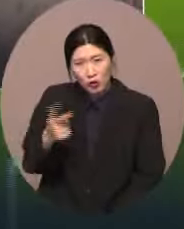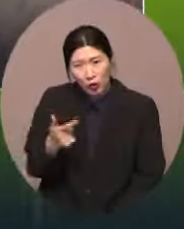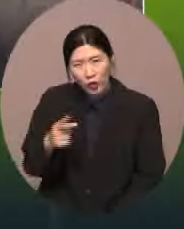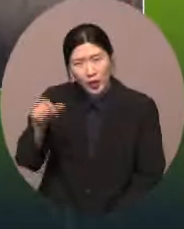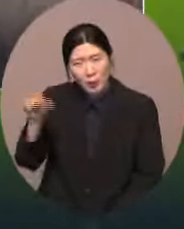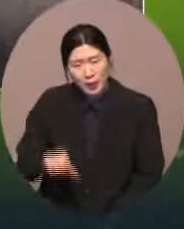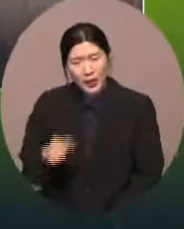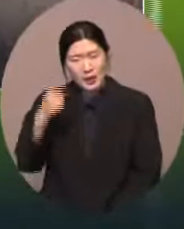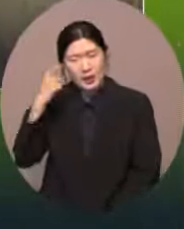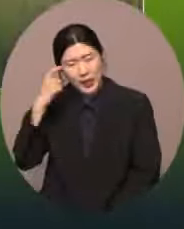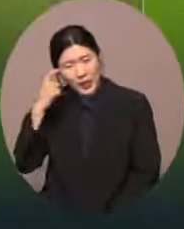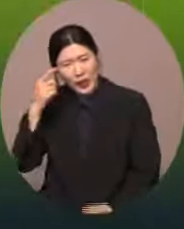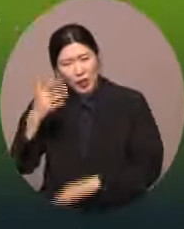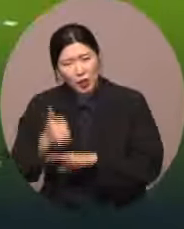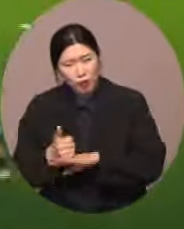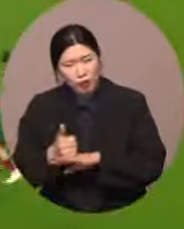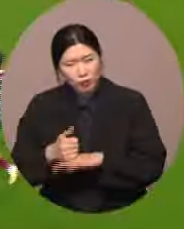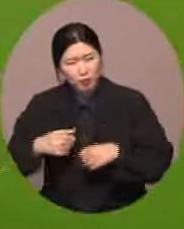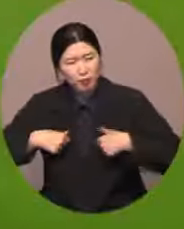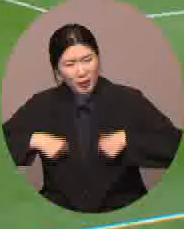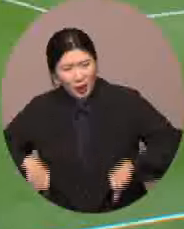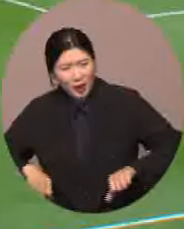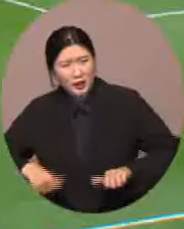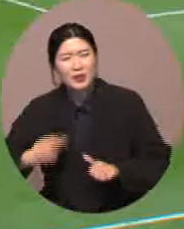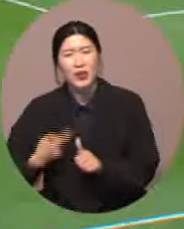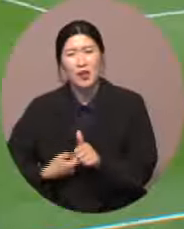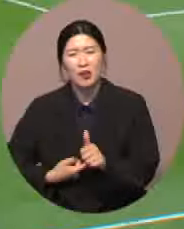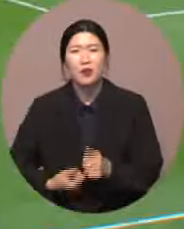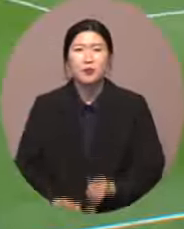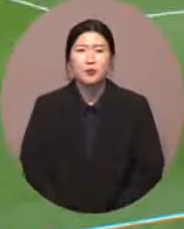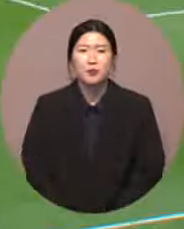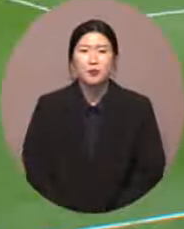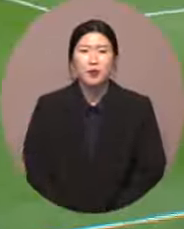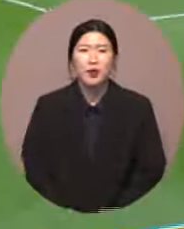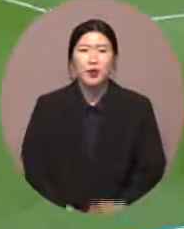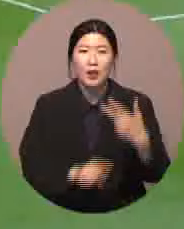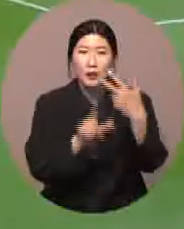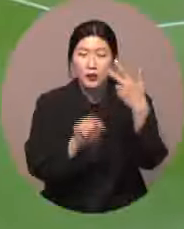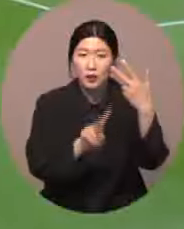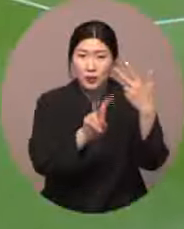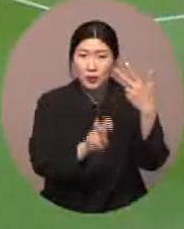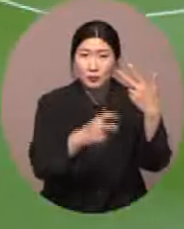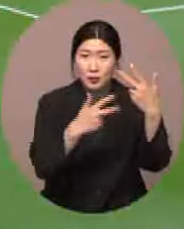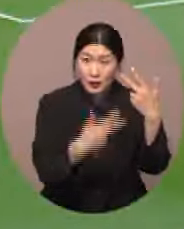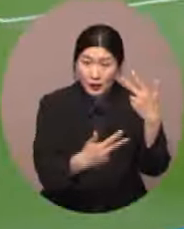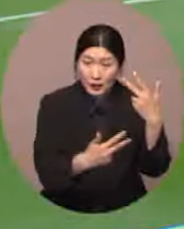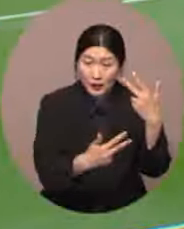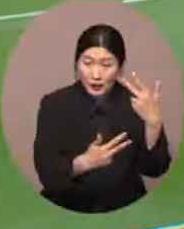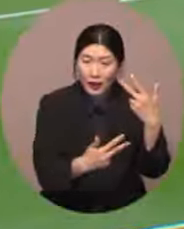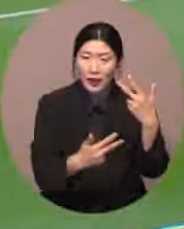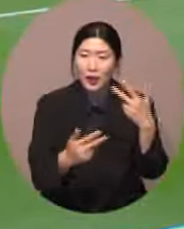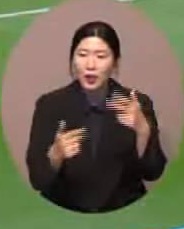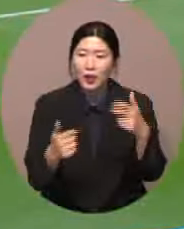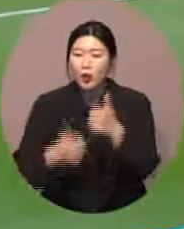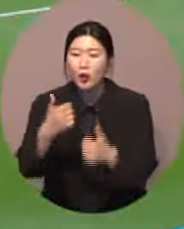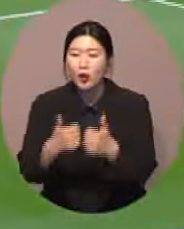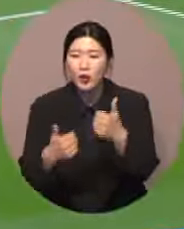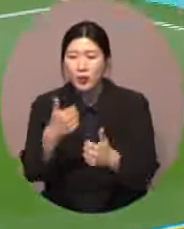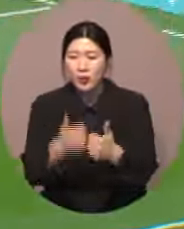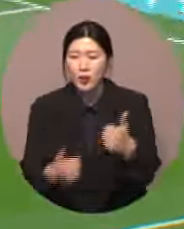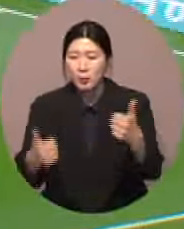팬들도 자연스럽게 지치게 되는 것 같아요. 대전은 오는 27일 대전과 승점 3점 차이로 11위에